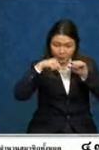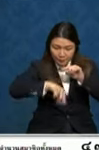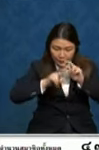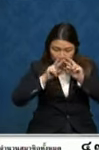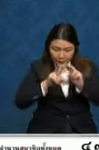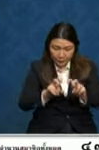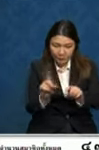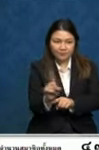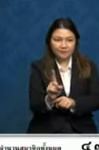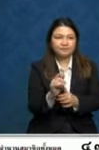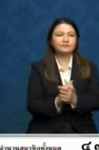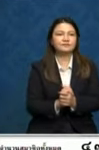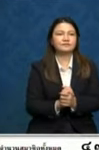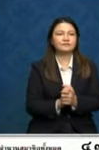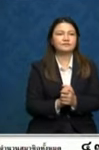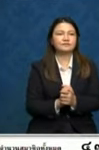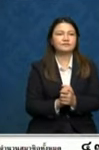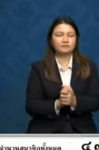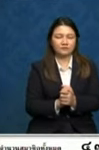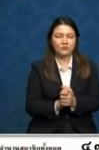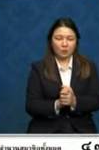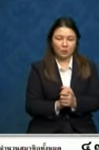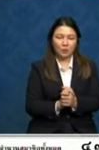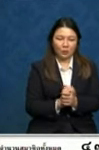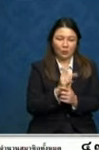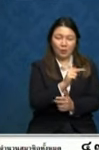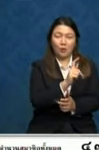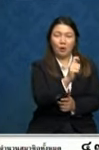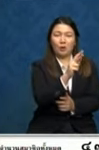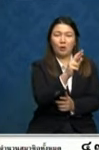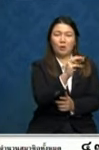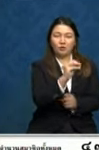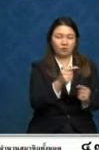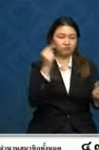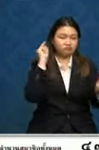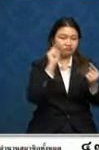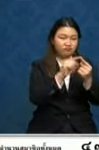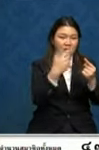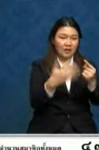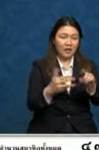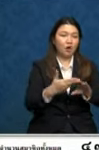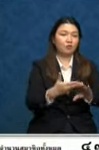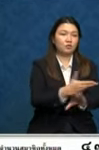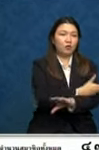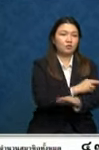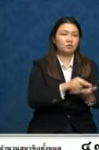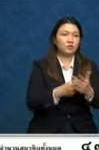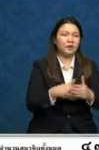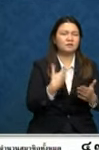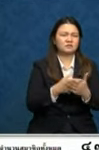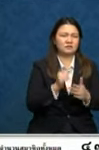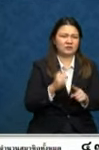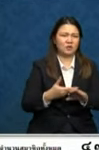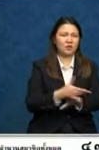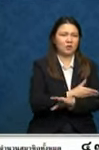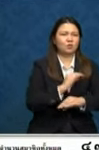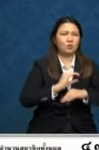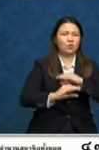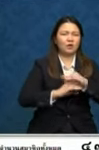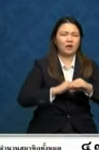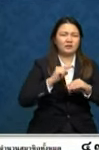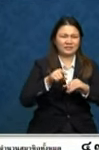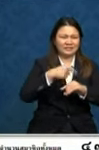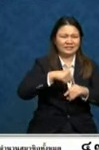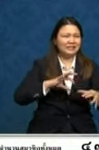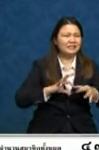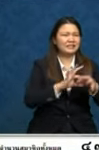ของรายละเอียดของหน่วยงานนี้แล้วเนี่ยเห็นมีที่มาจากส่วนราชการแทบทั้งสิ้นนะครับไม่มีส่วนไหนเลย